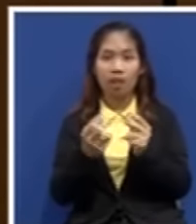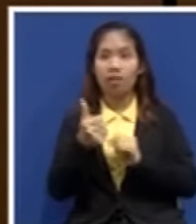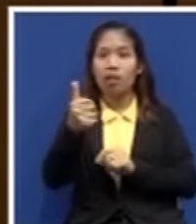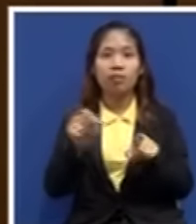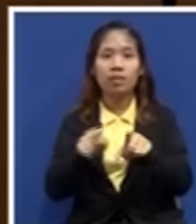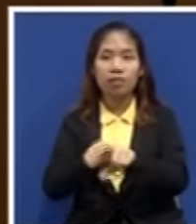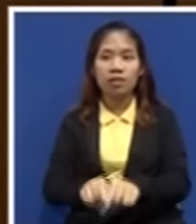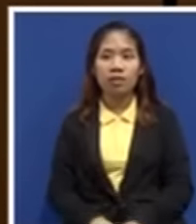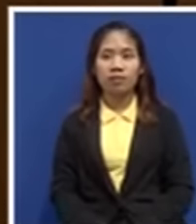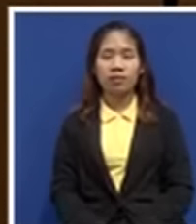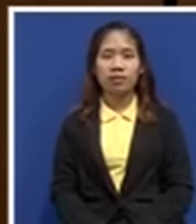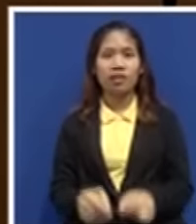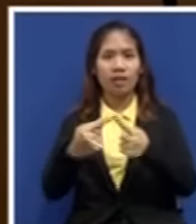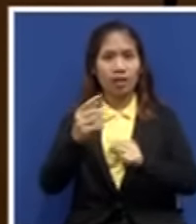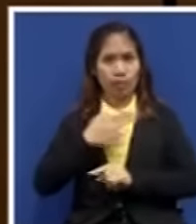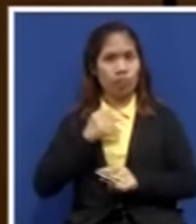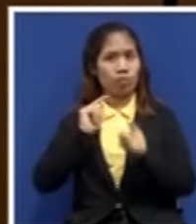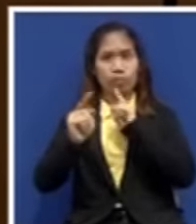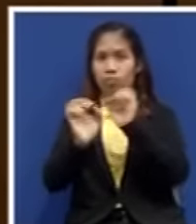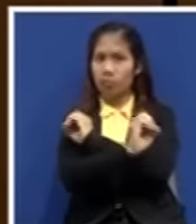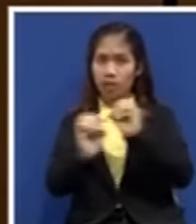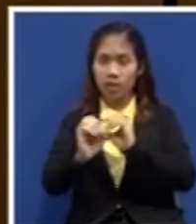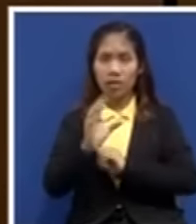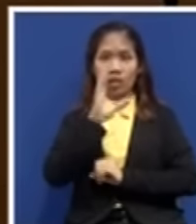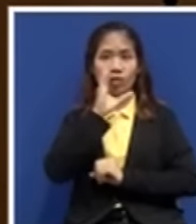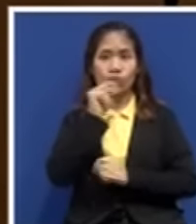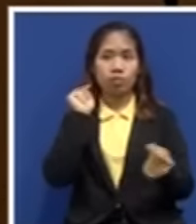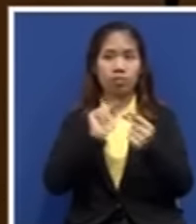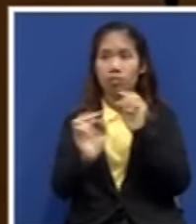ได้นะครับแต่ผมไม่เคยคุยไม่เคยไปแอบอ้าง